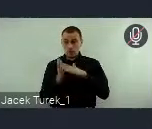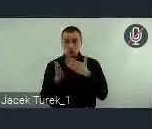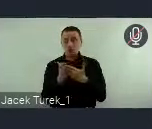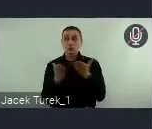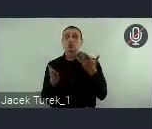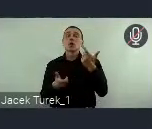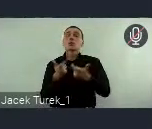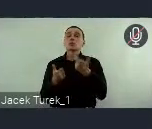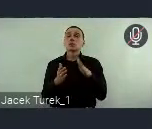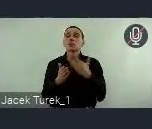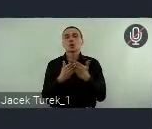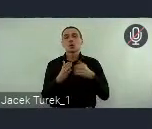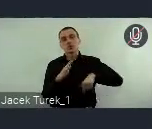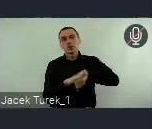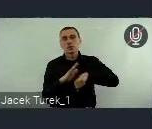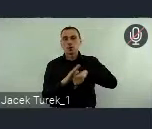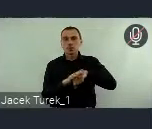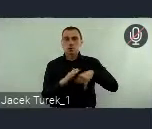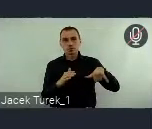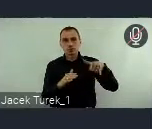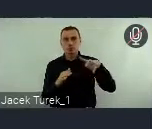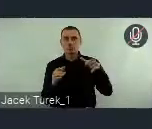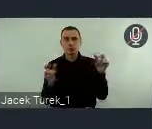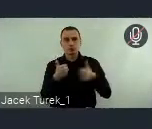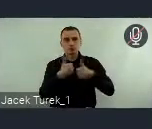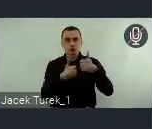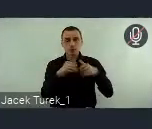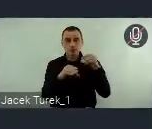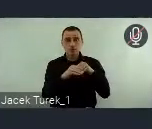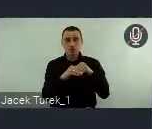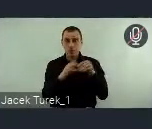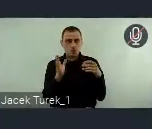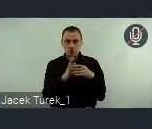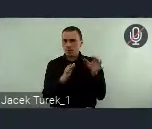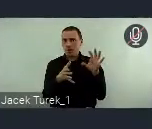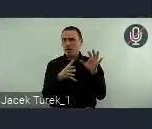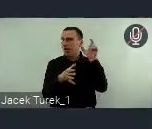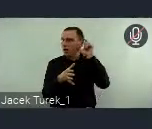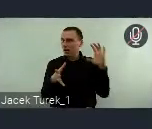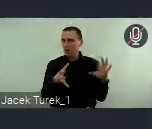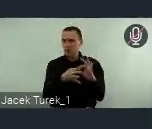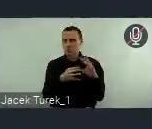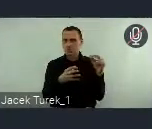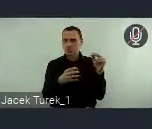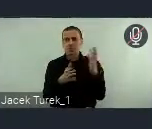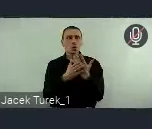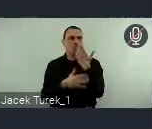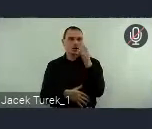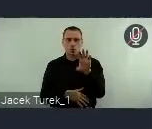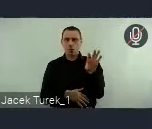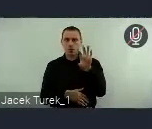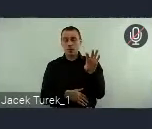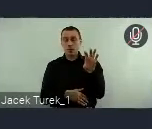robicie turniej piłki nożnej i ta pętla indukcyjna czy system wspomagający nie są do niczego niepotrzebne Bo piłkę się ogląda i już czy